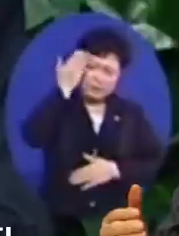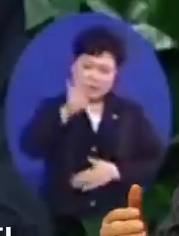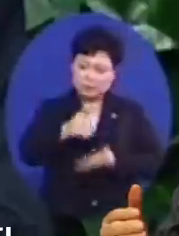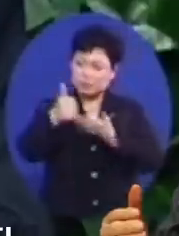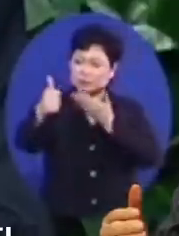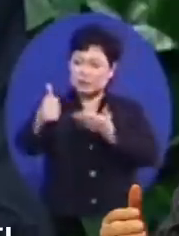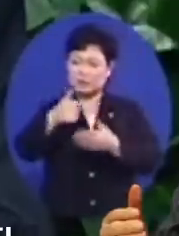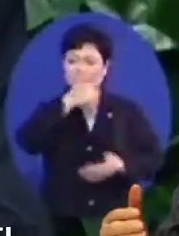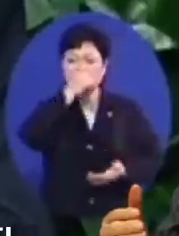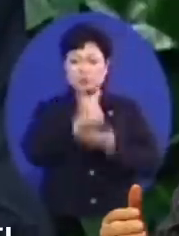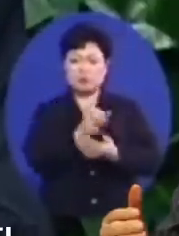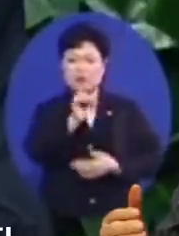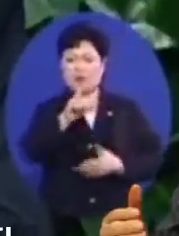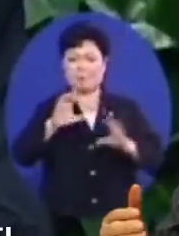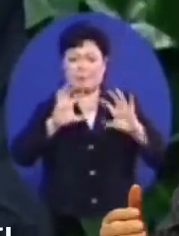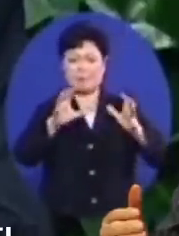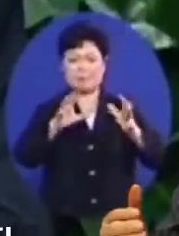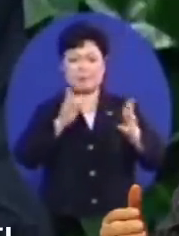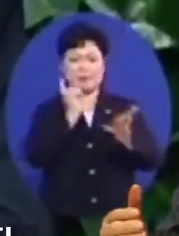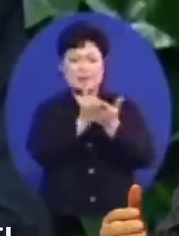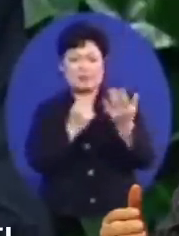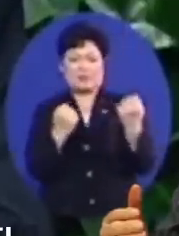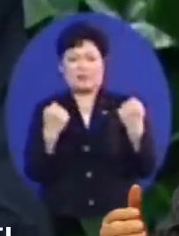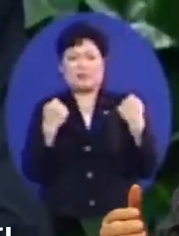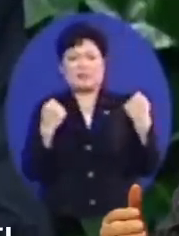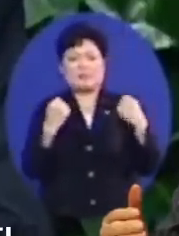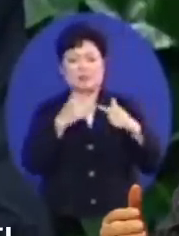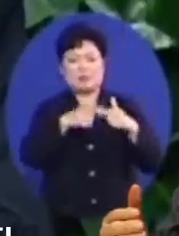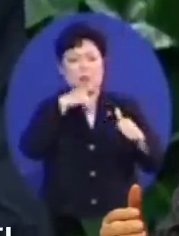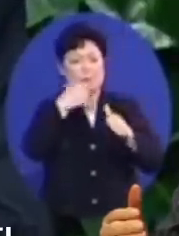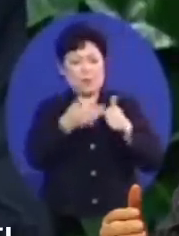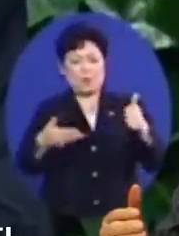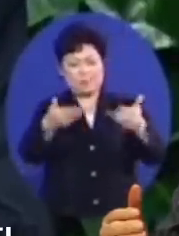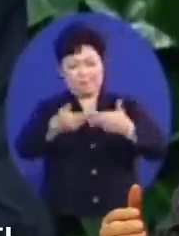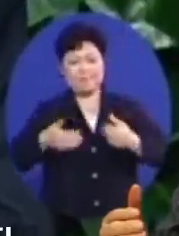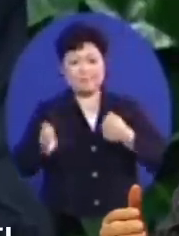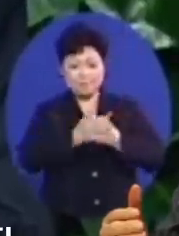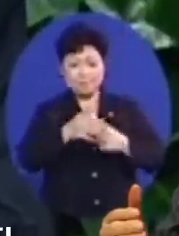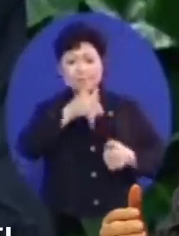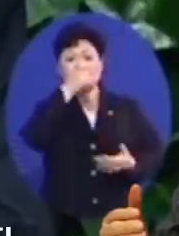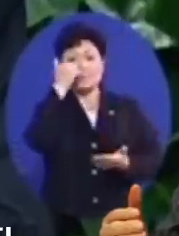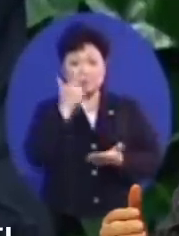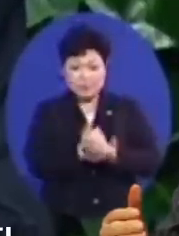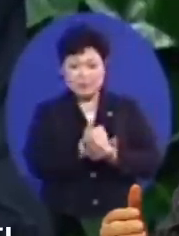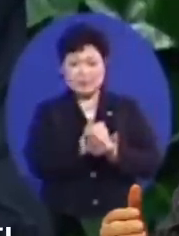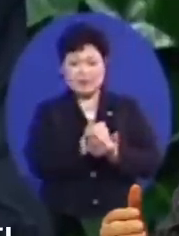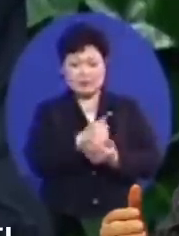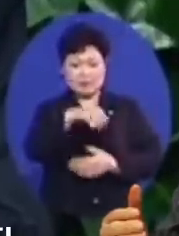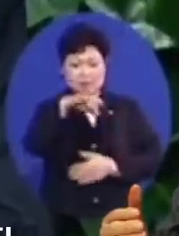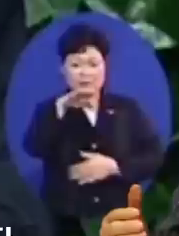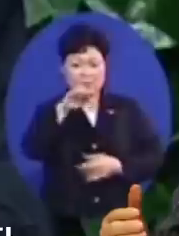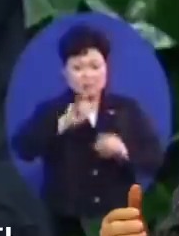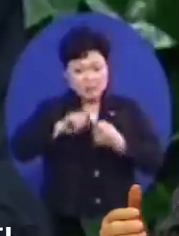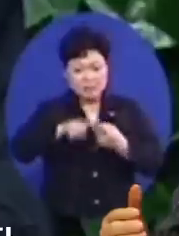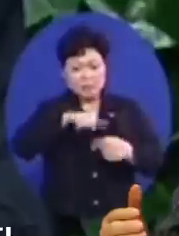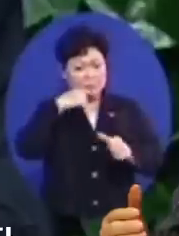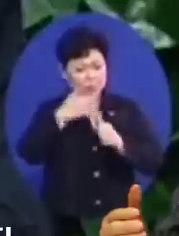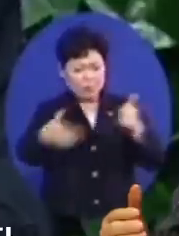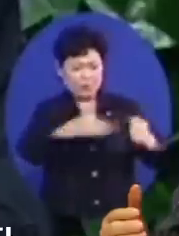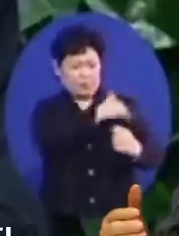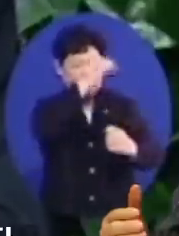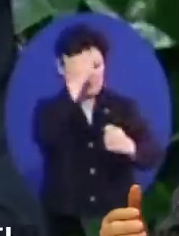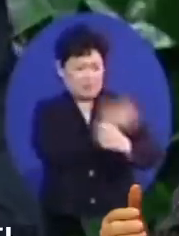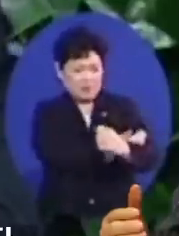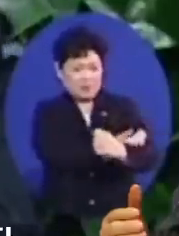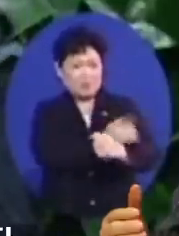죄의 아말렉에 이길 수 있는 힘, 예수님의 보혈을 주셨기 때문에 우리가 죄 앞에서 보혈의 능력을 주장해야